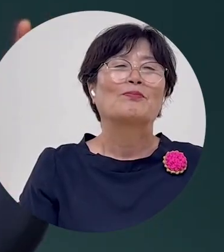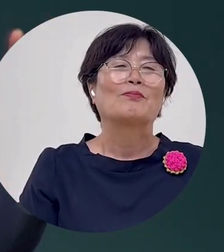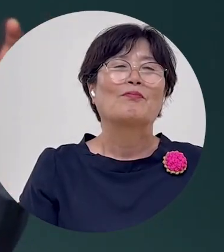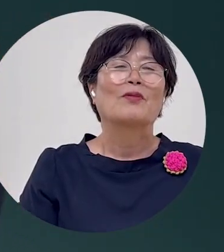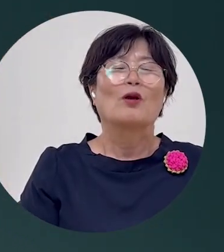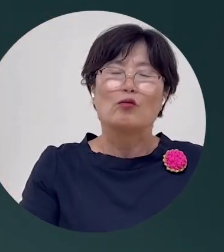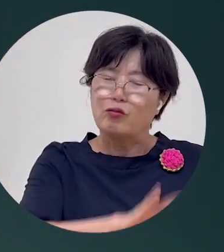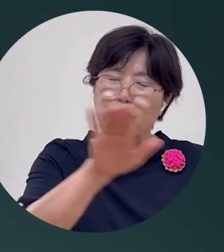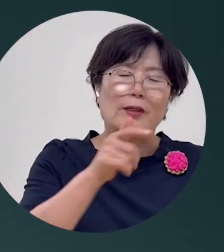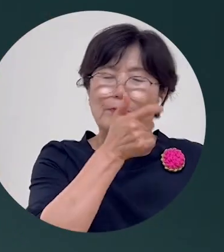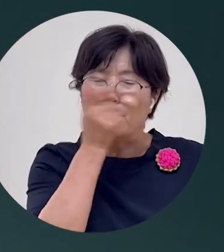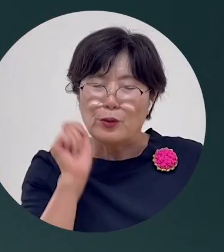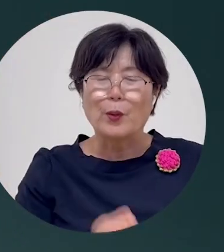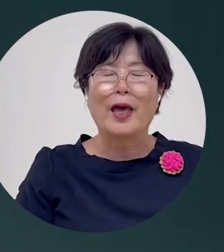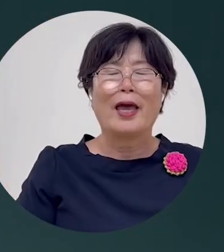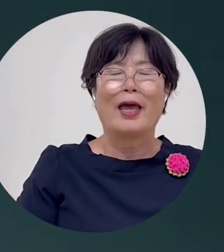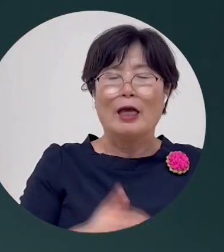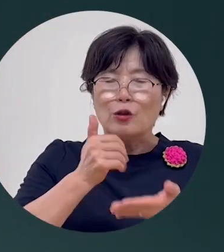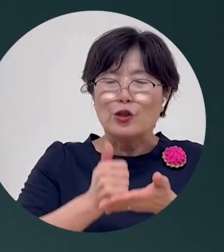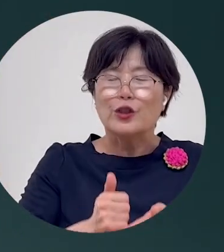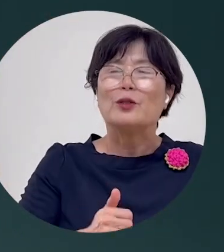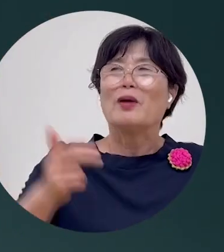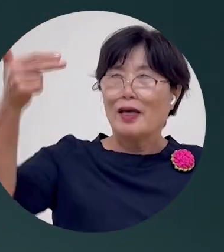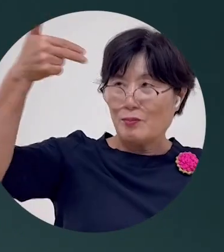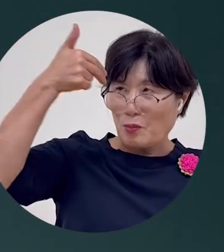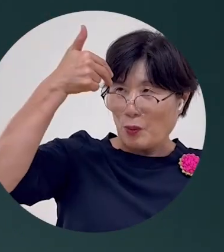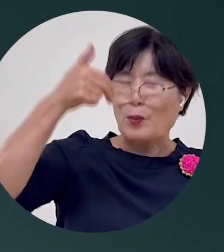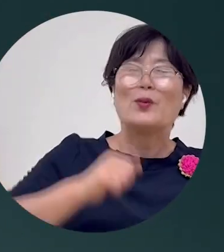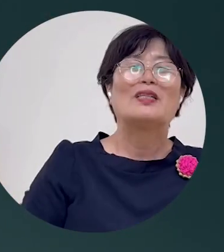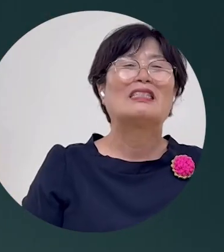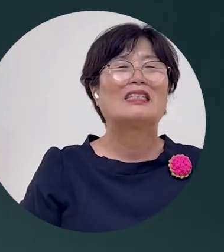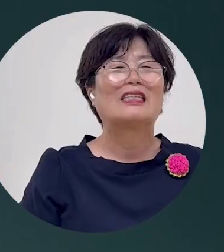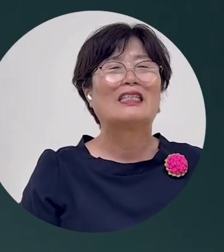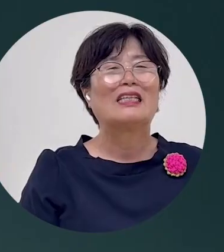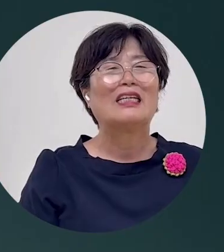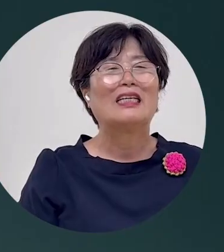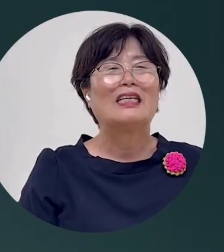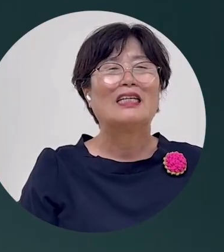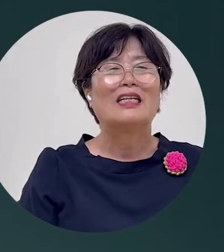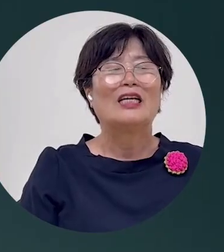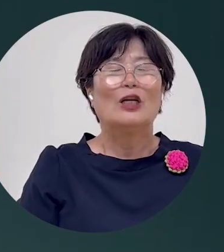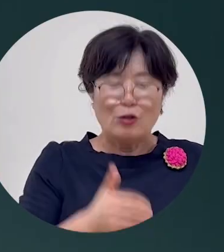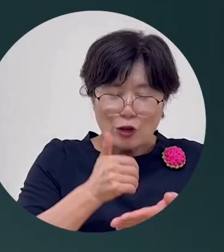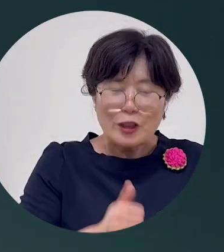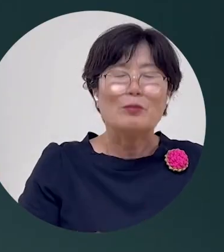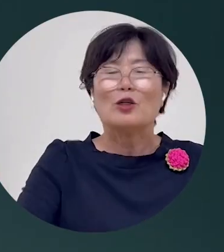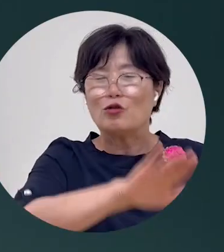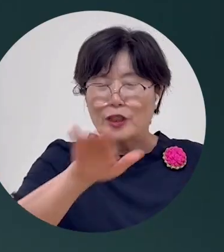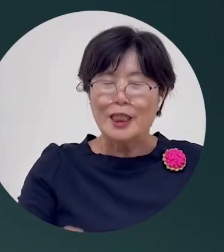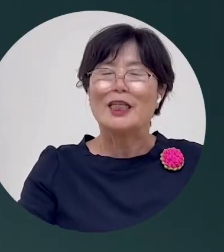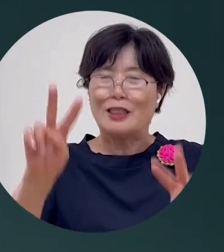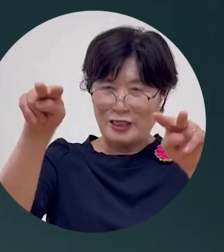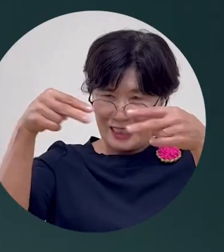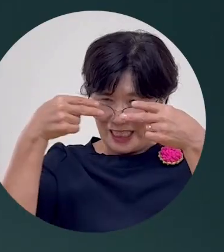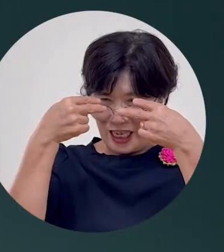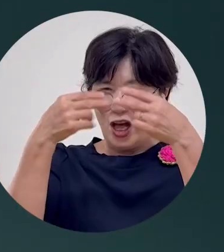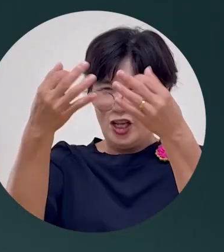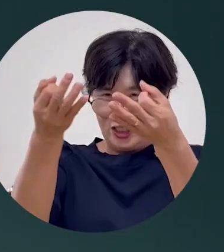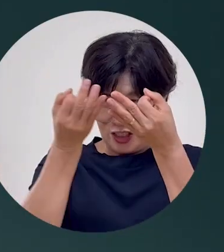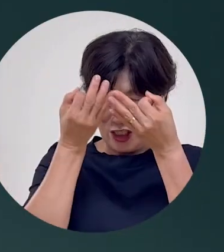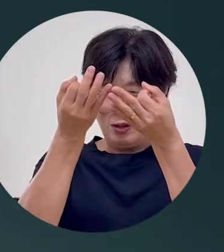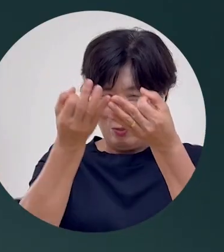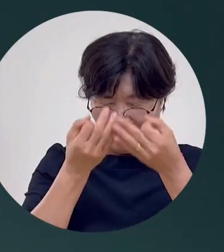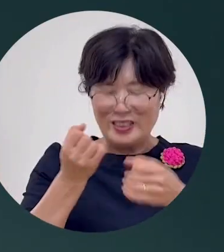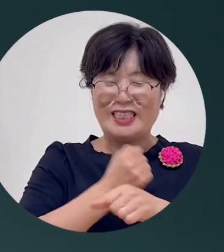우리는 부족하지만 주님의 시선이 우리에 머물고 있기 때문에 주님이 우리를 지켜보시기에 우리를 붙잡아